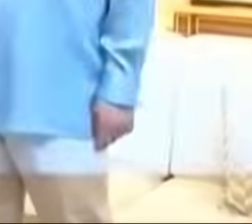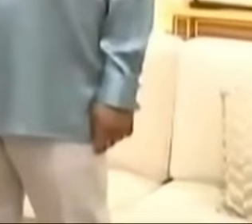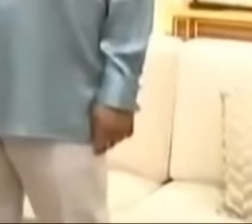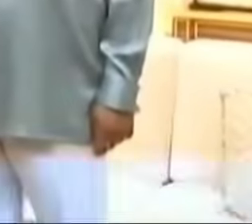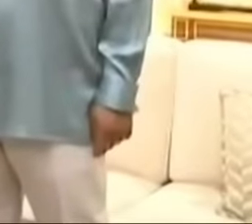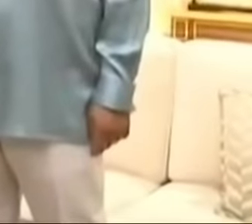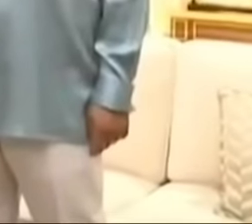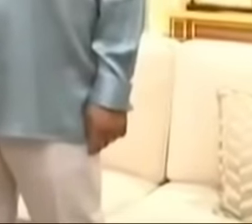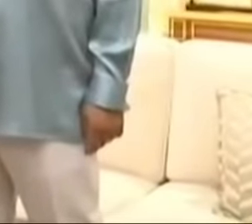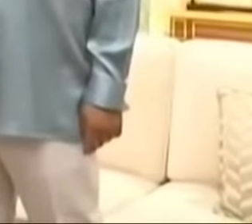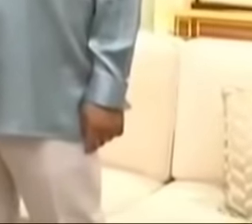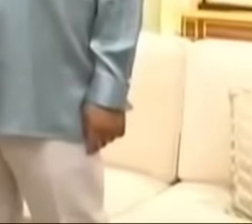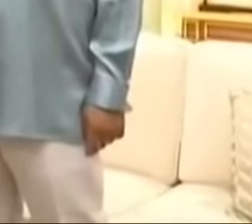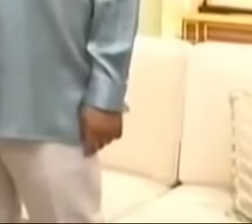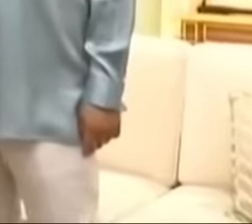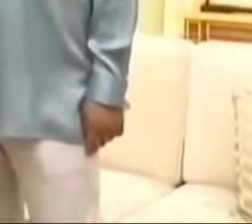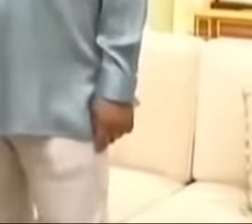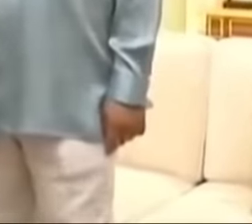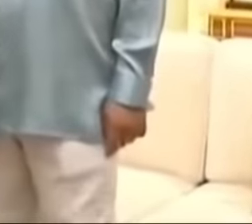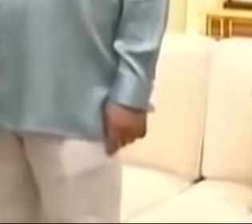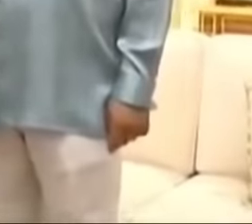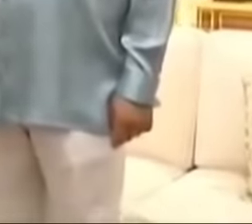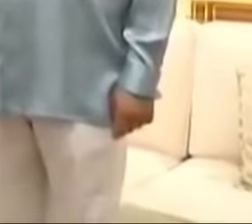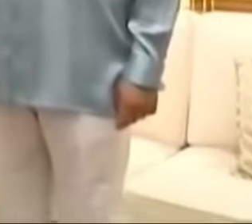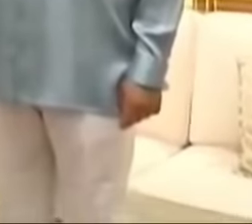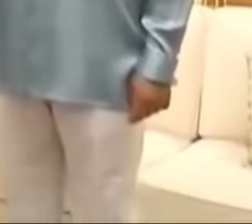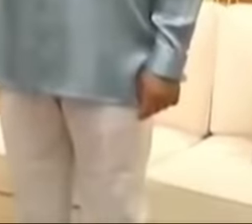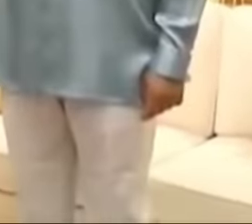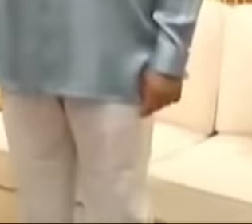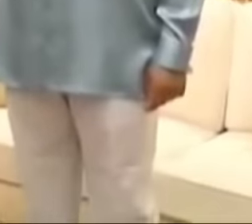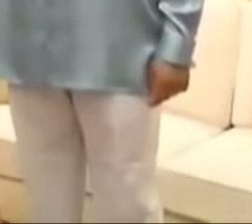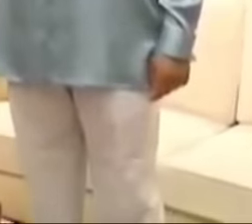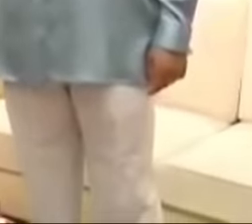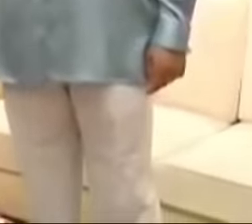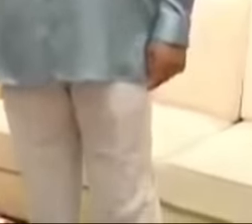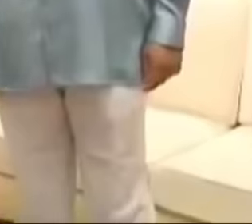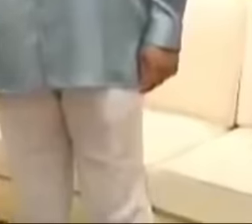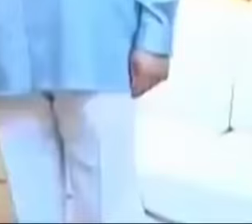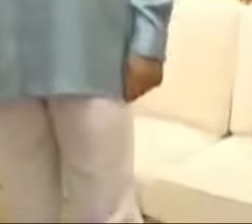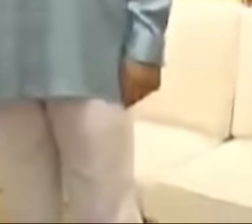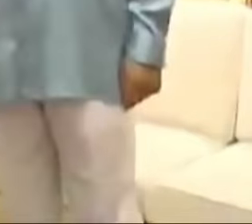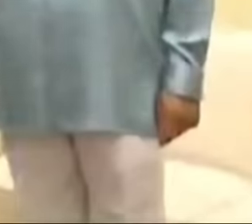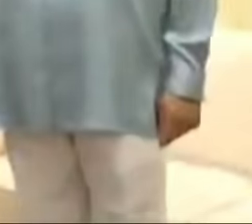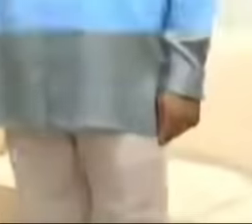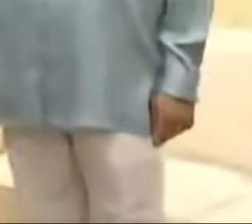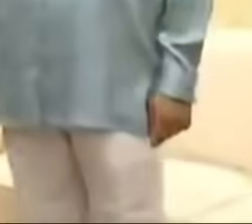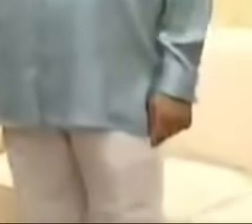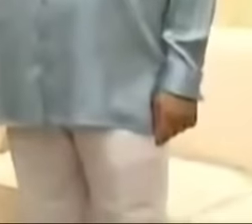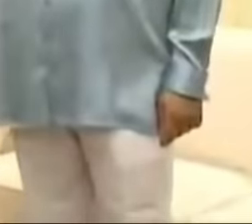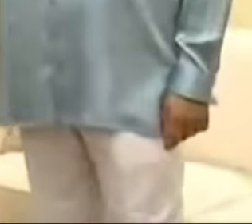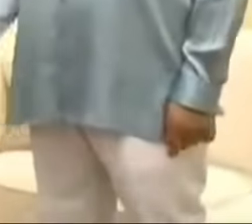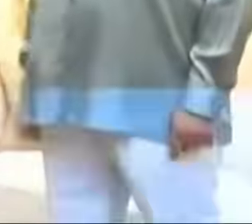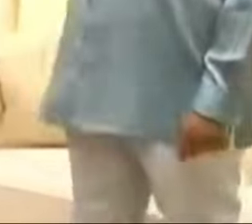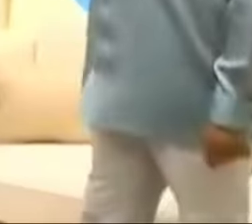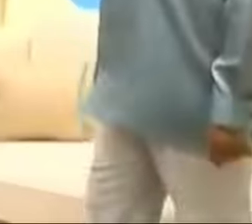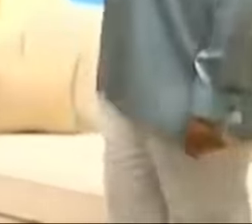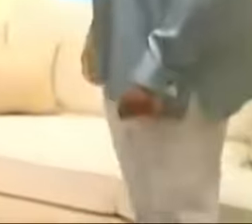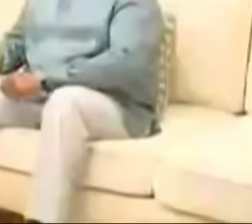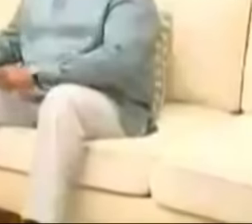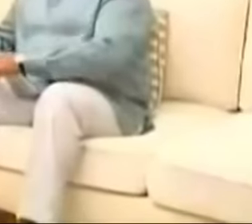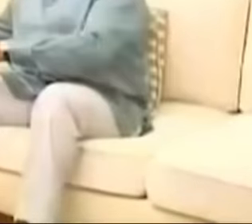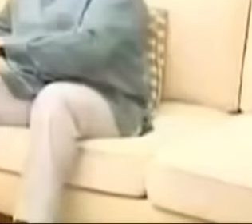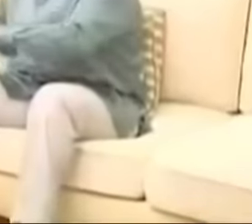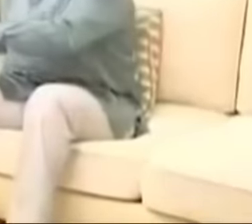Félix Antoine Tshisekedi Tshilombo. Reçu dans l'après-midi au palais présidentiel du Mongaliema, Madame Rosalie Matondo